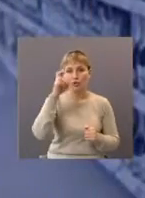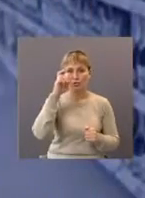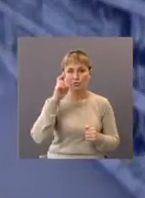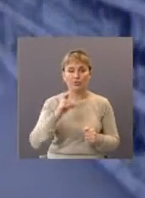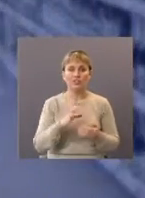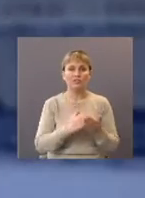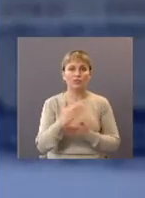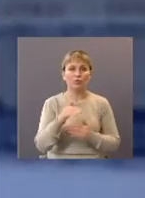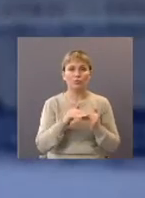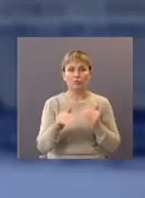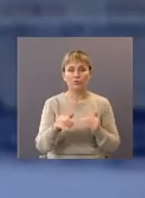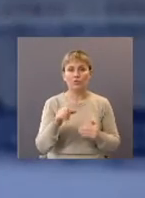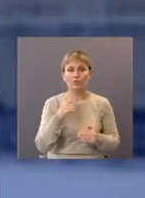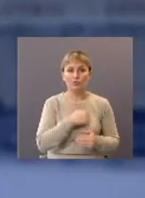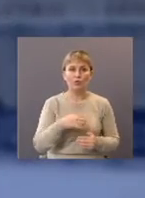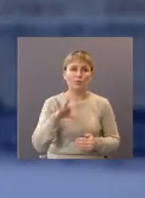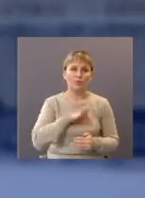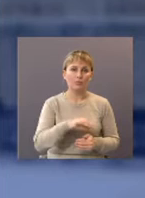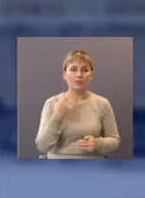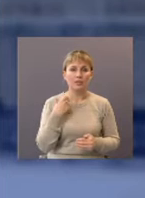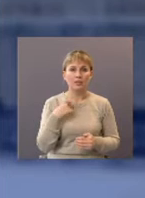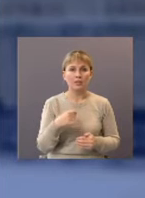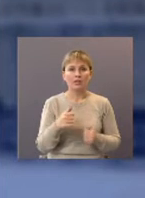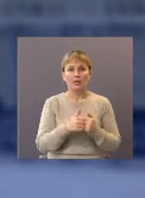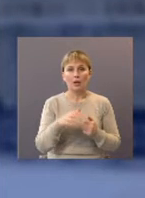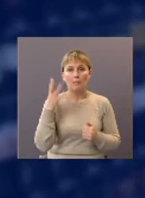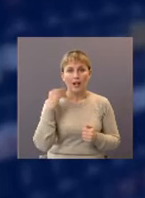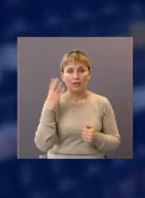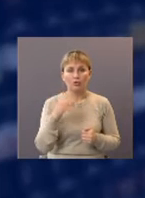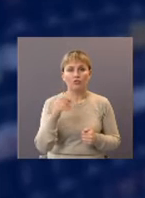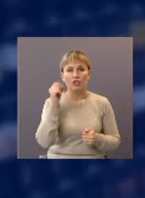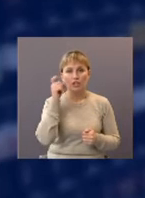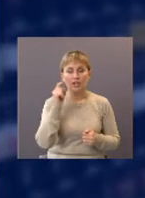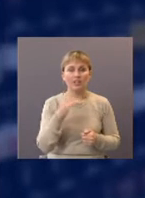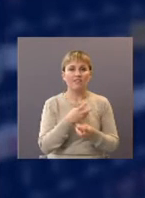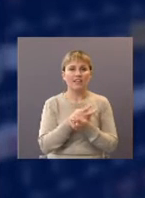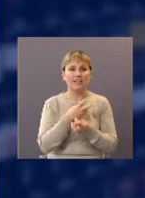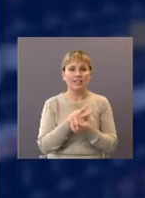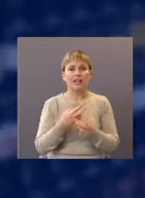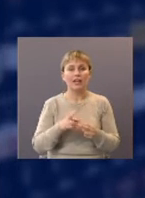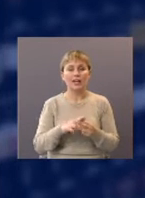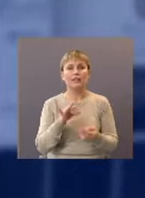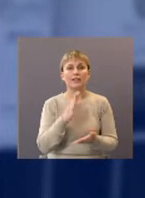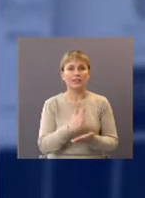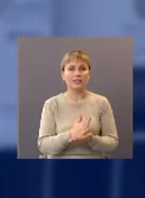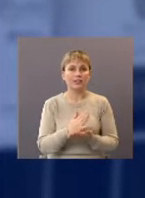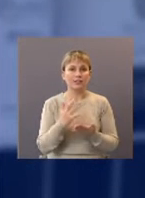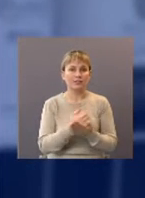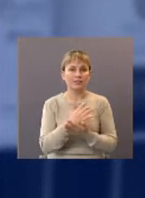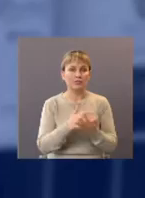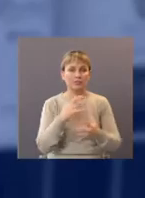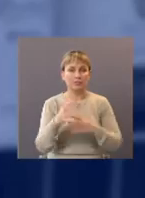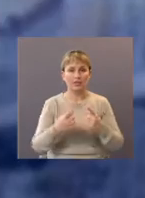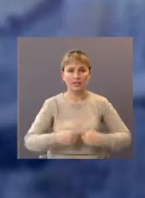с высоким уровнем злоупотребления алкоголем. Наряду с Молдовой, Чехией и Венгрией. Это и есть лидеры списка